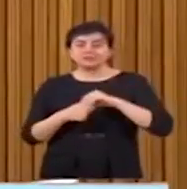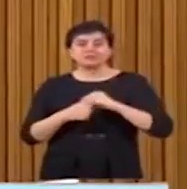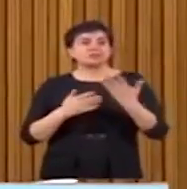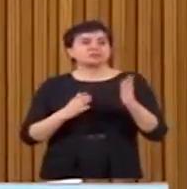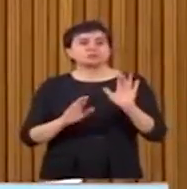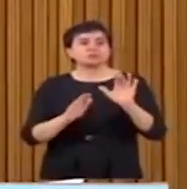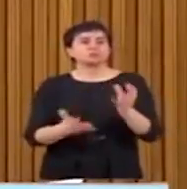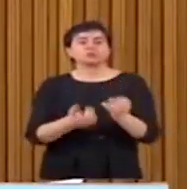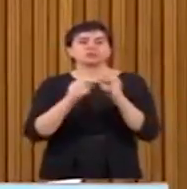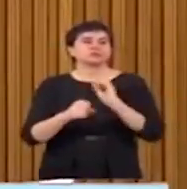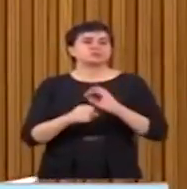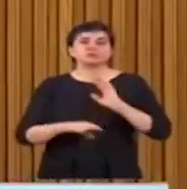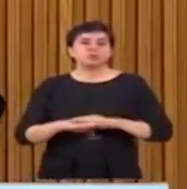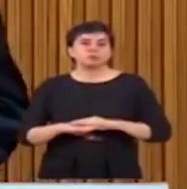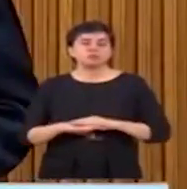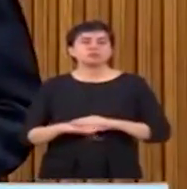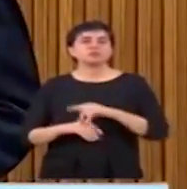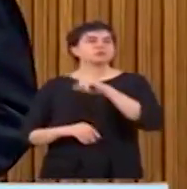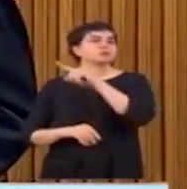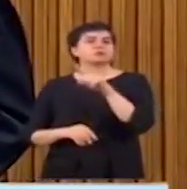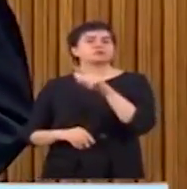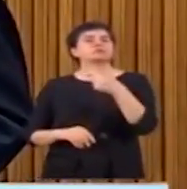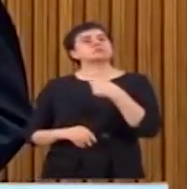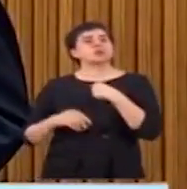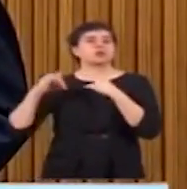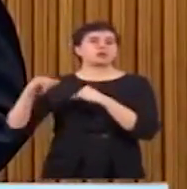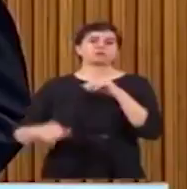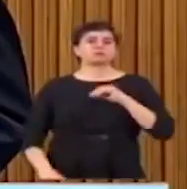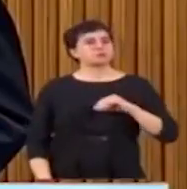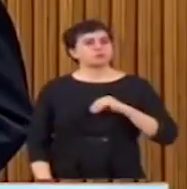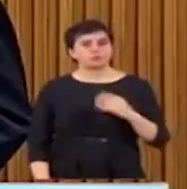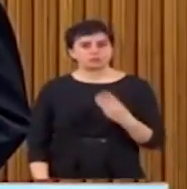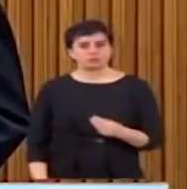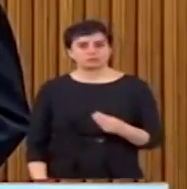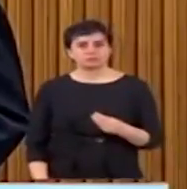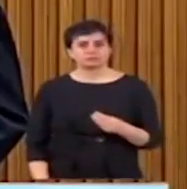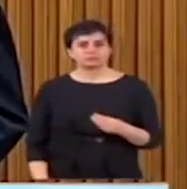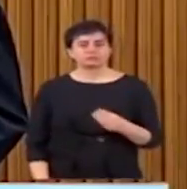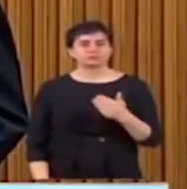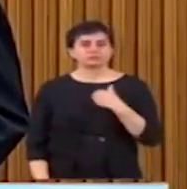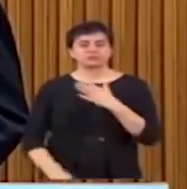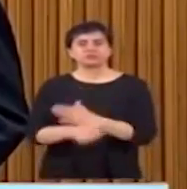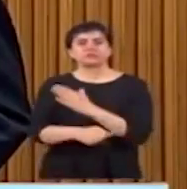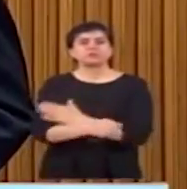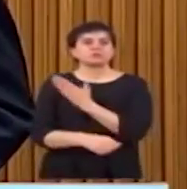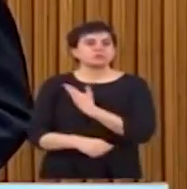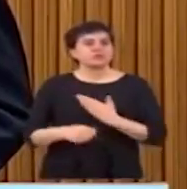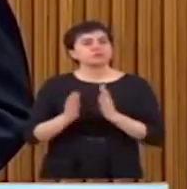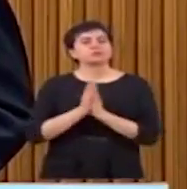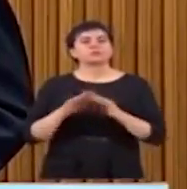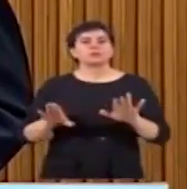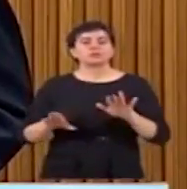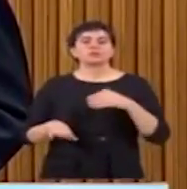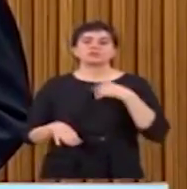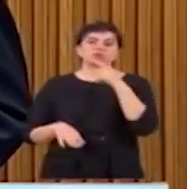nasıl savunuyoruz? Onlar bizi kendileri gibi sanıyorlar. Biz vatanseveriz. Kusura bakmasınlar,